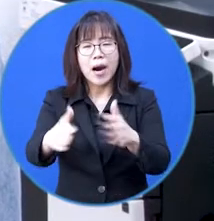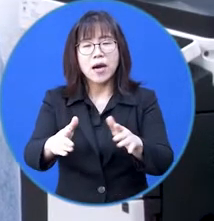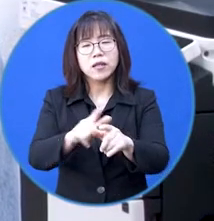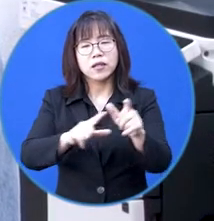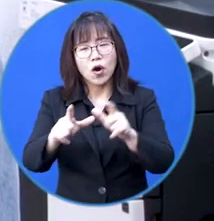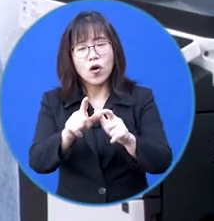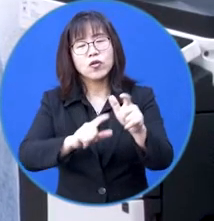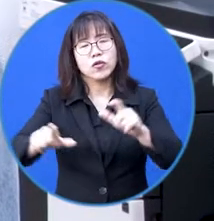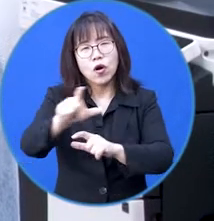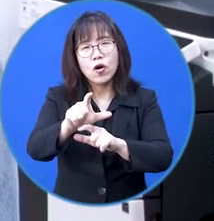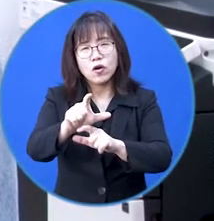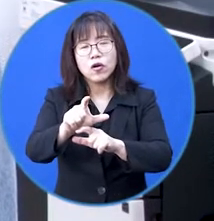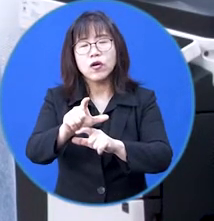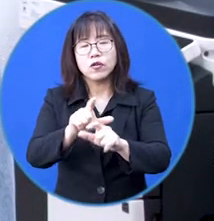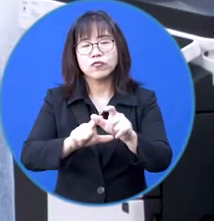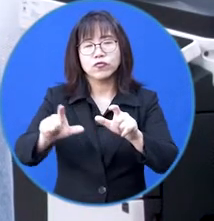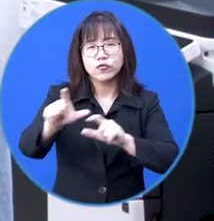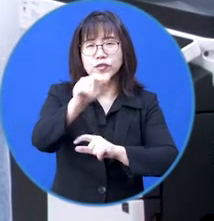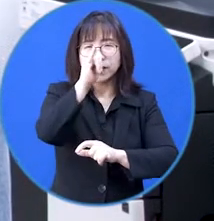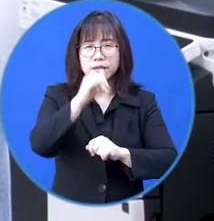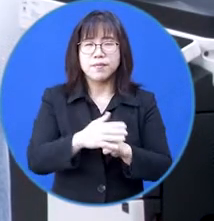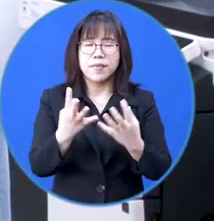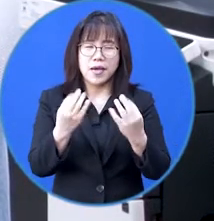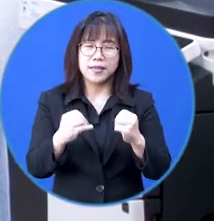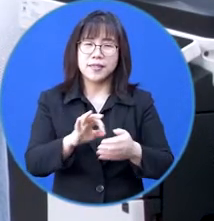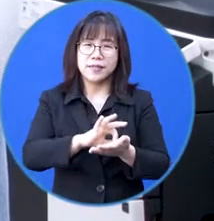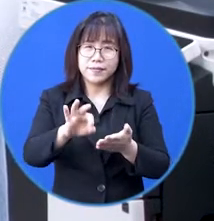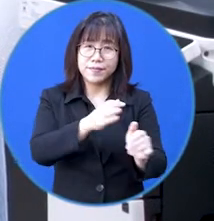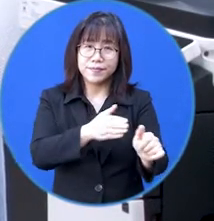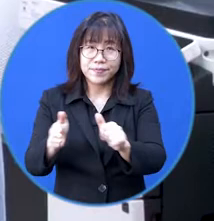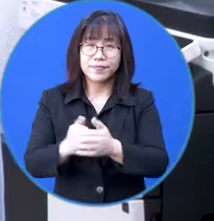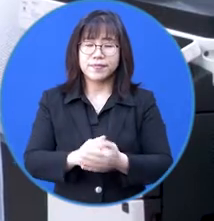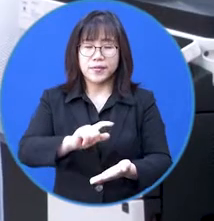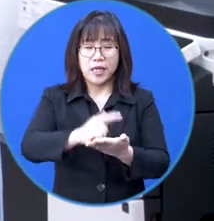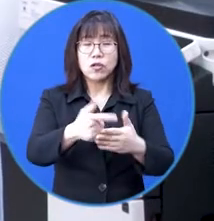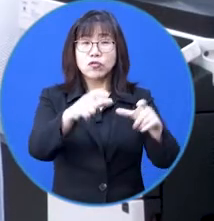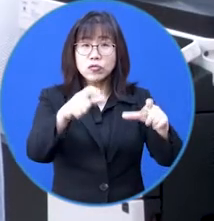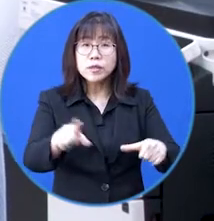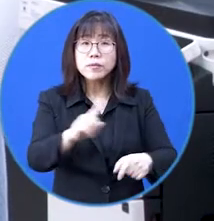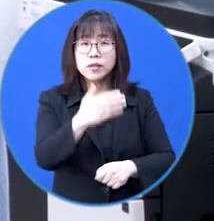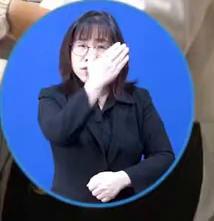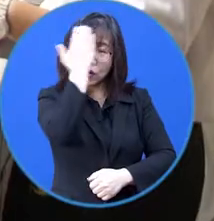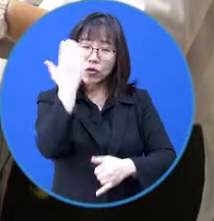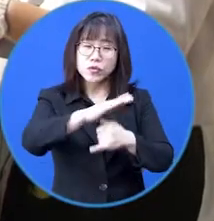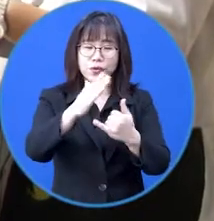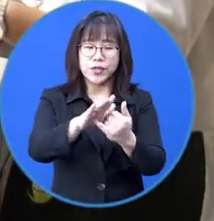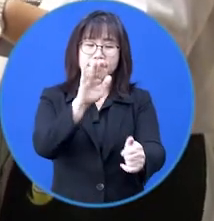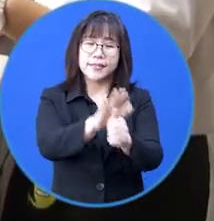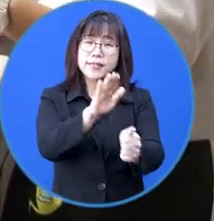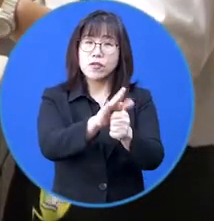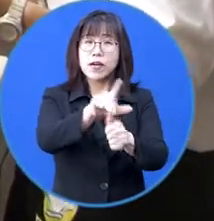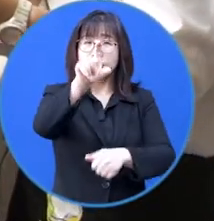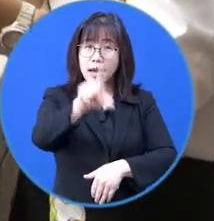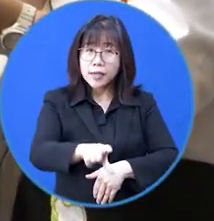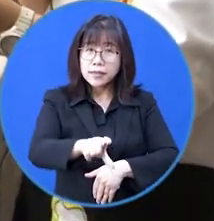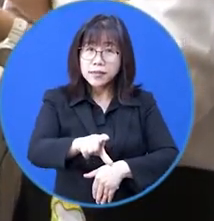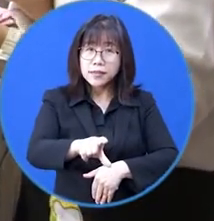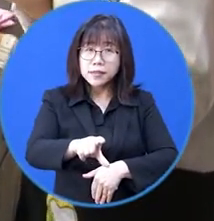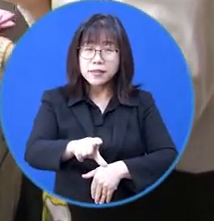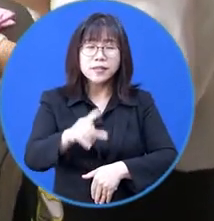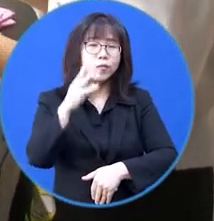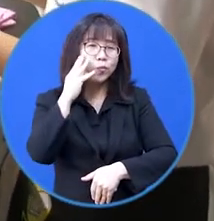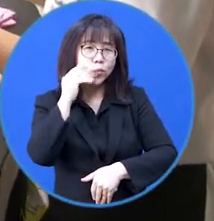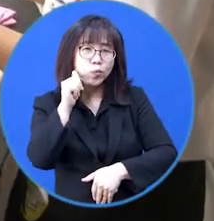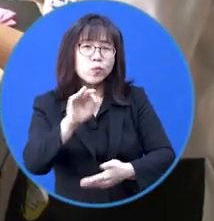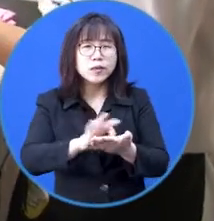노래방 등 다양한 분야로 확대하고 있습니다. 청소년들의 많은 이용 바랍니다. 강서구는 청소년